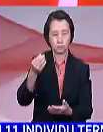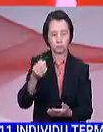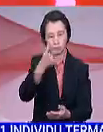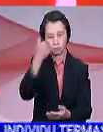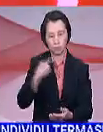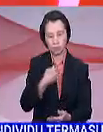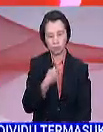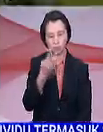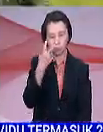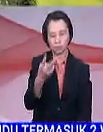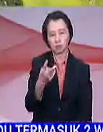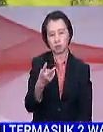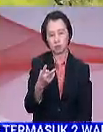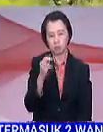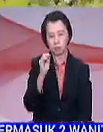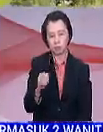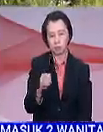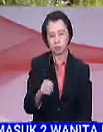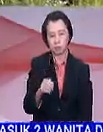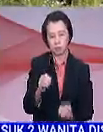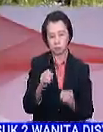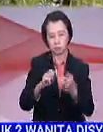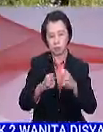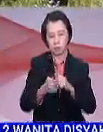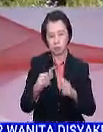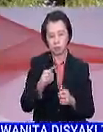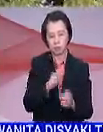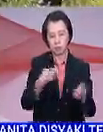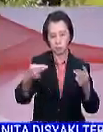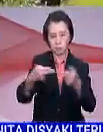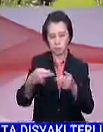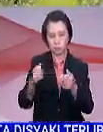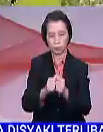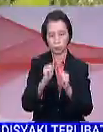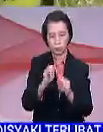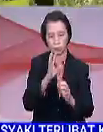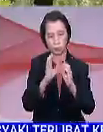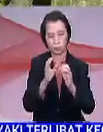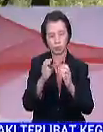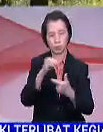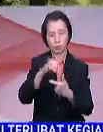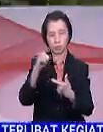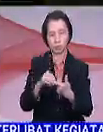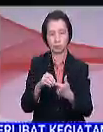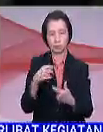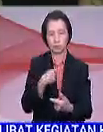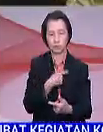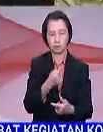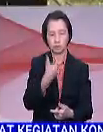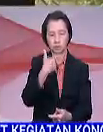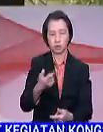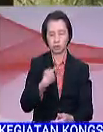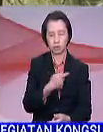kita dapat mengatasilah masalah kita berhubung dengan keluarga kita ataupun kita selama ni